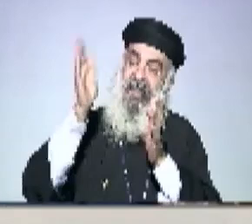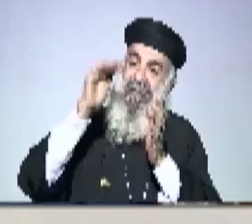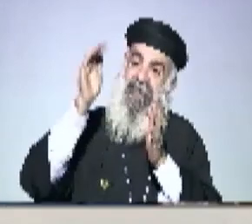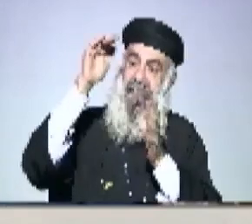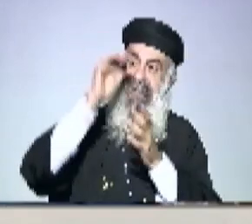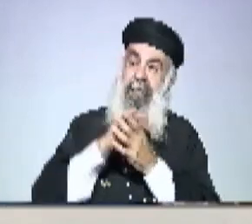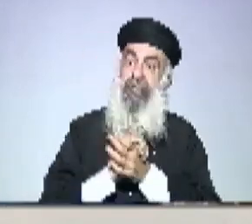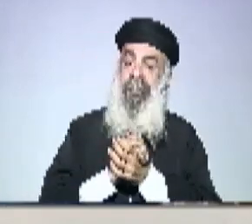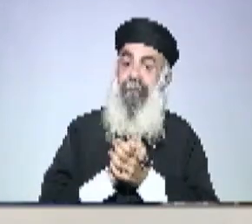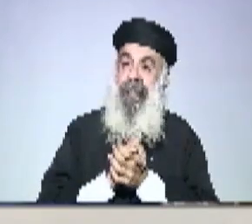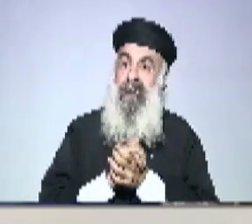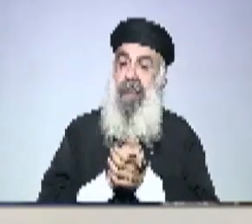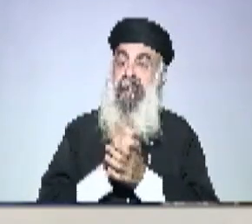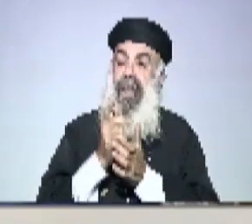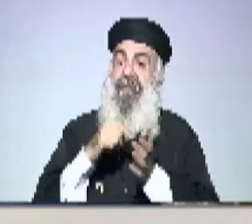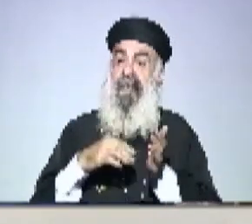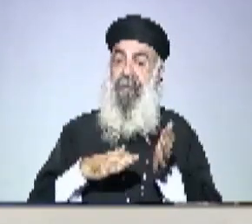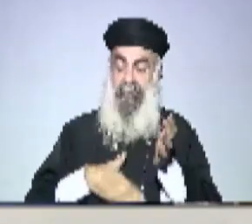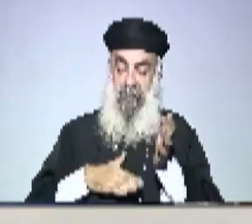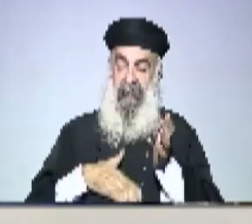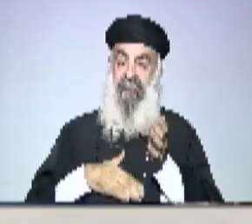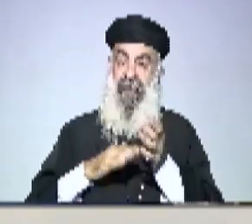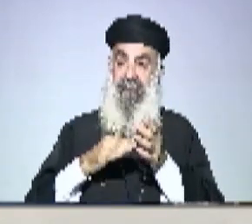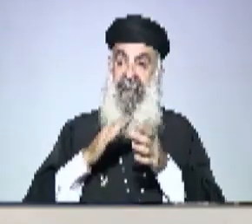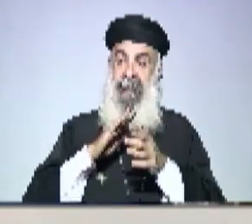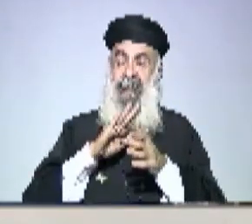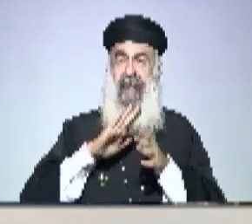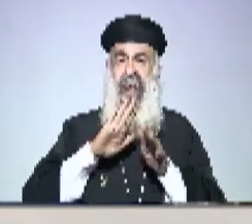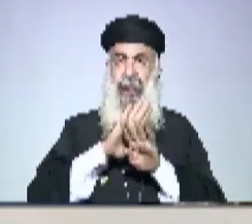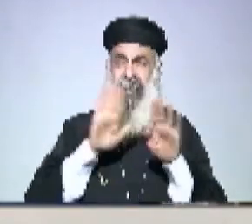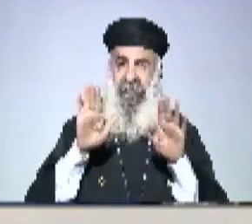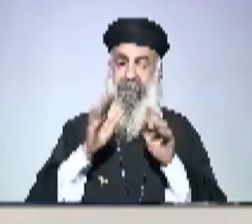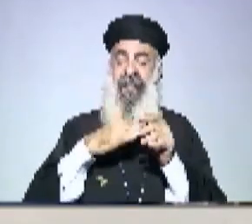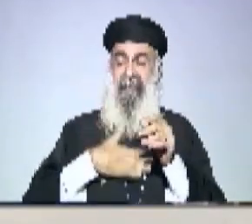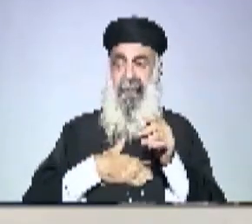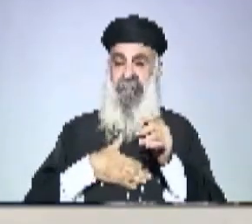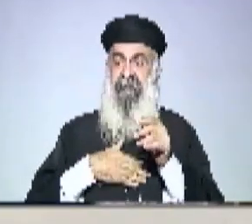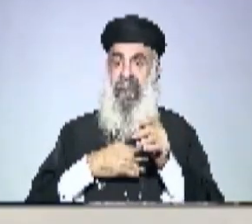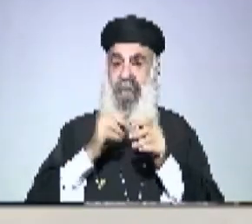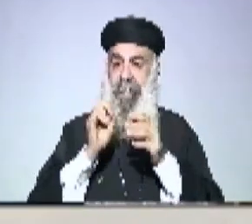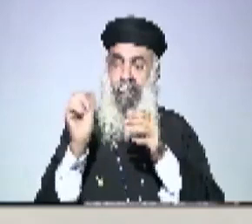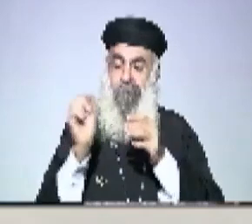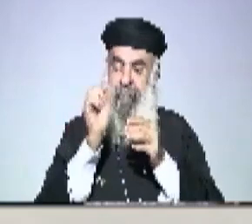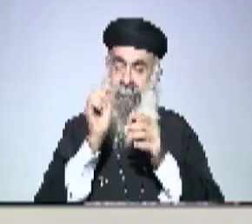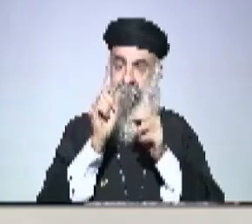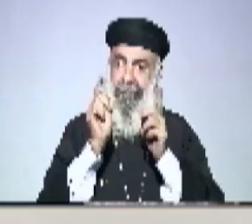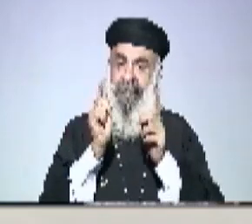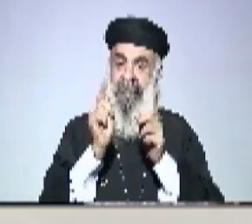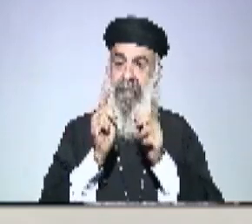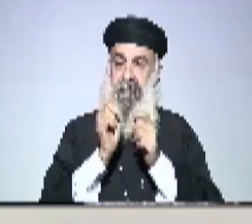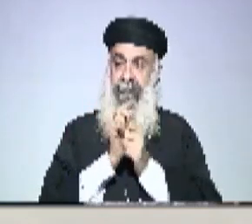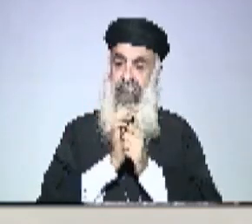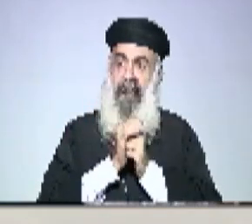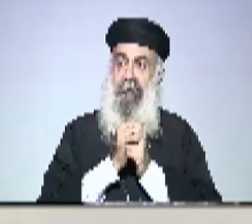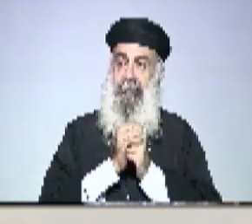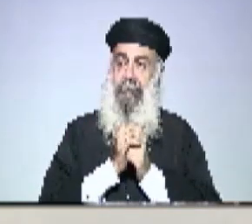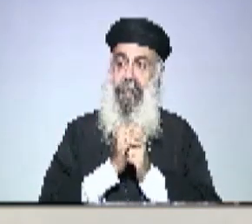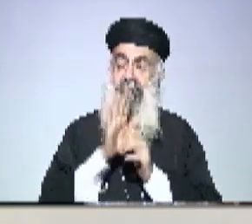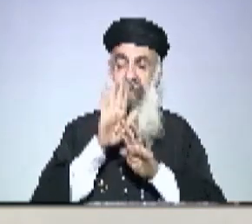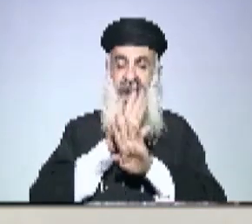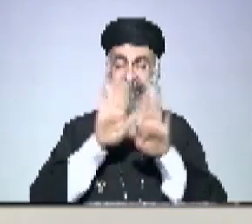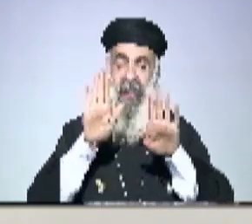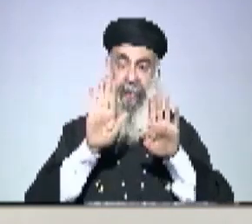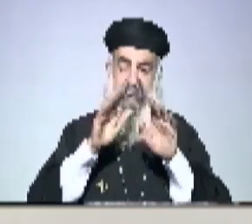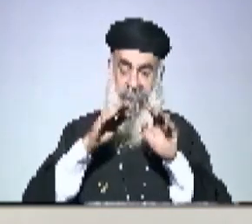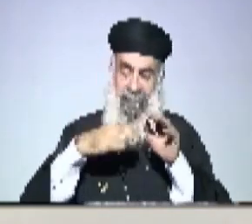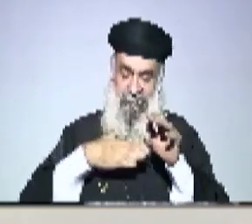صالح اذ يكون لنا الكفاف الكفاف هي جايه في الابطي روشي بمعنى كمان